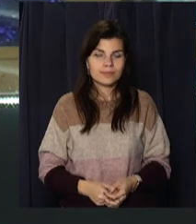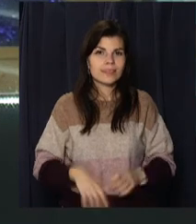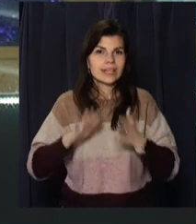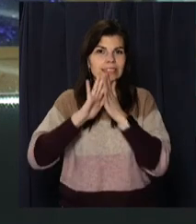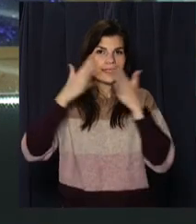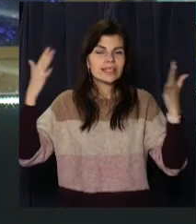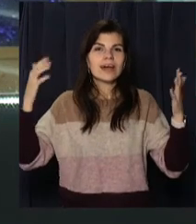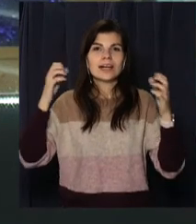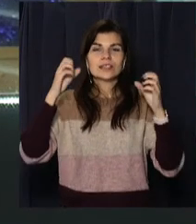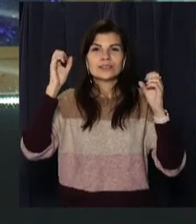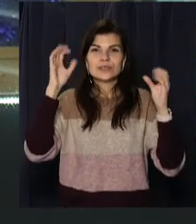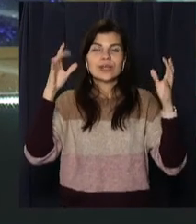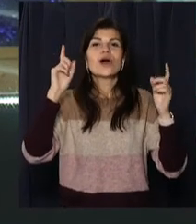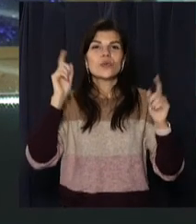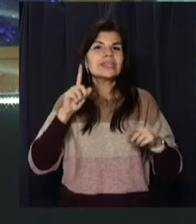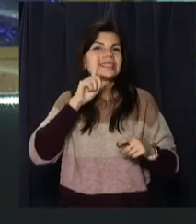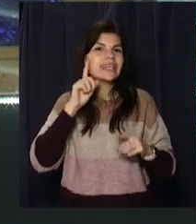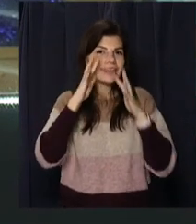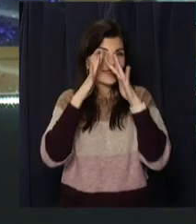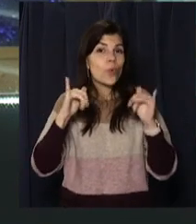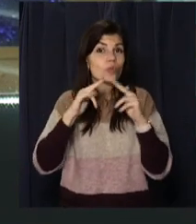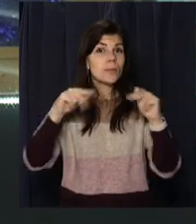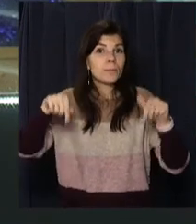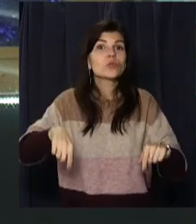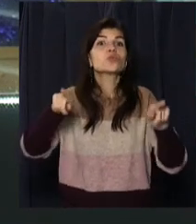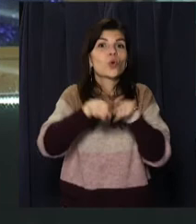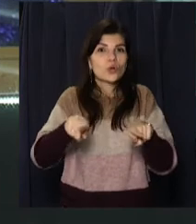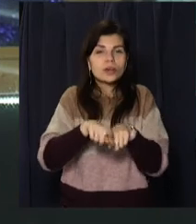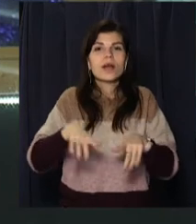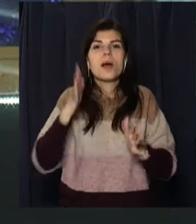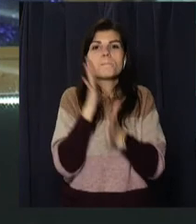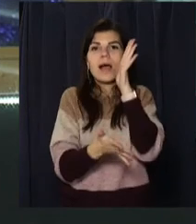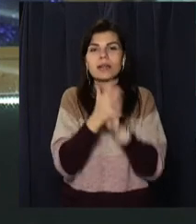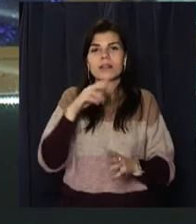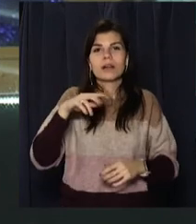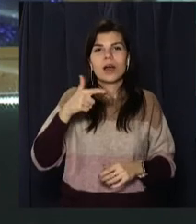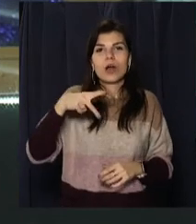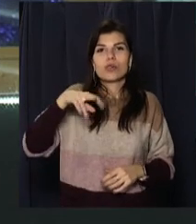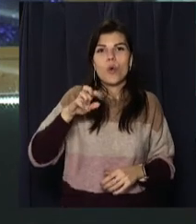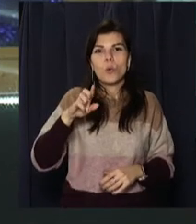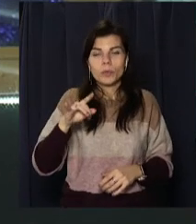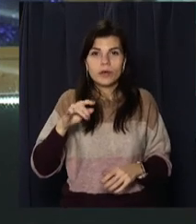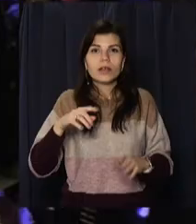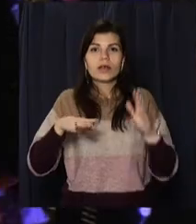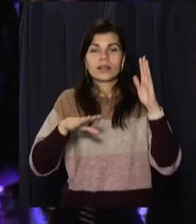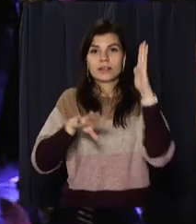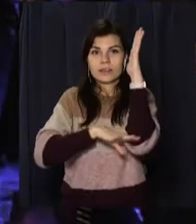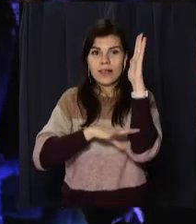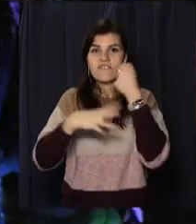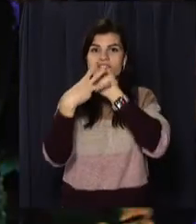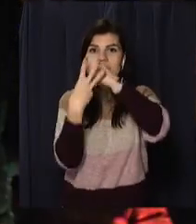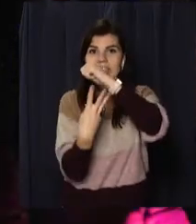Засяяли новорічними вогниками і зелені красуні у Дніпрі. У парку Лазаря Глоби 18-метрове святкове деревце